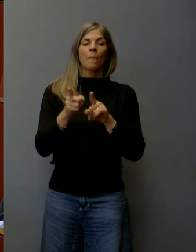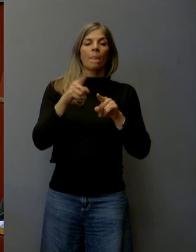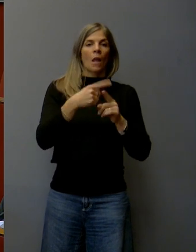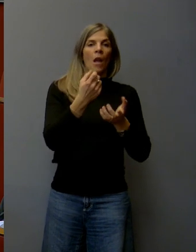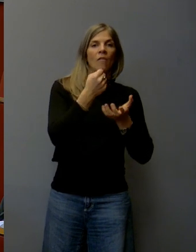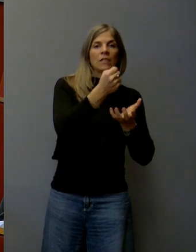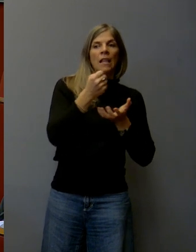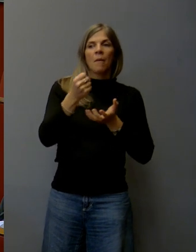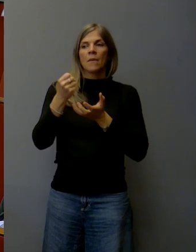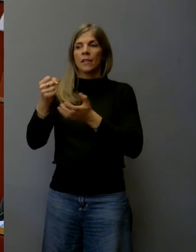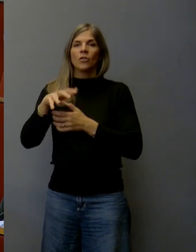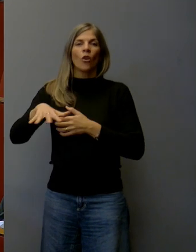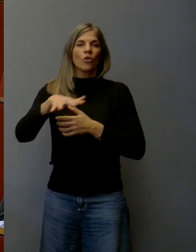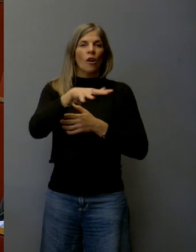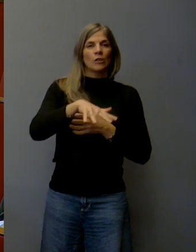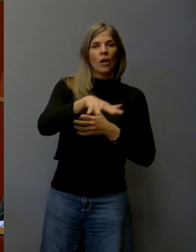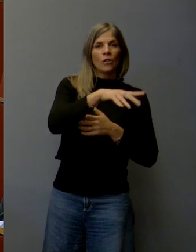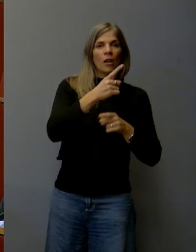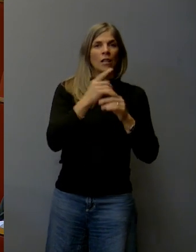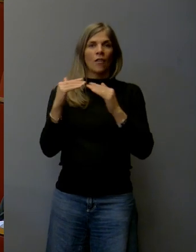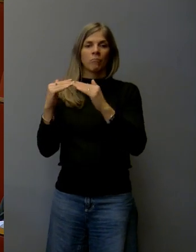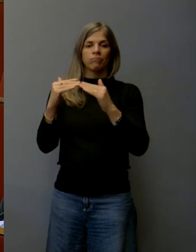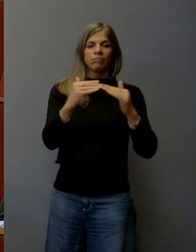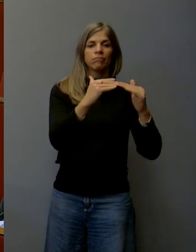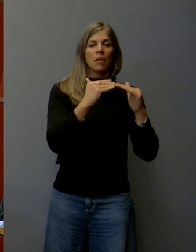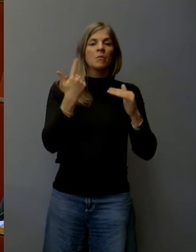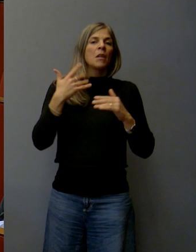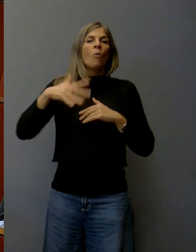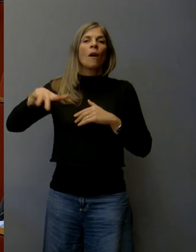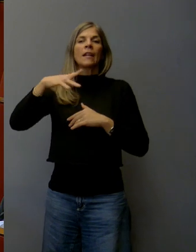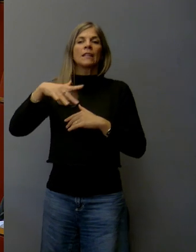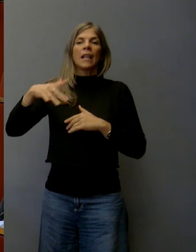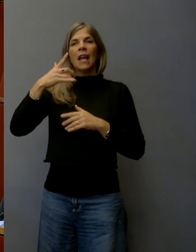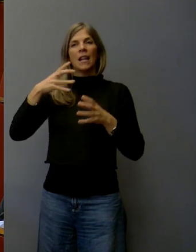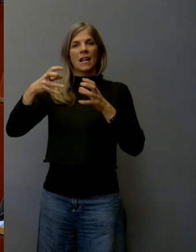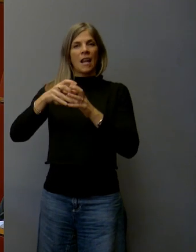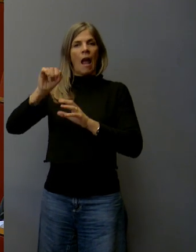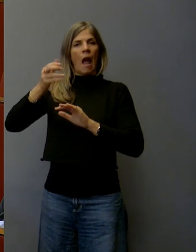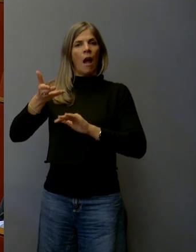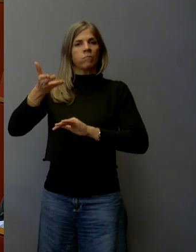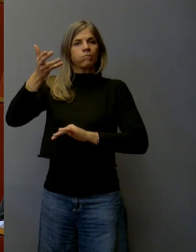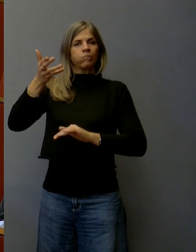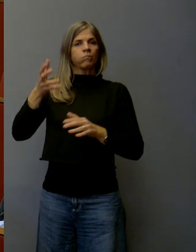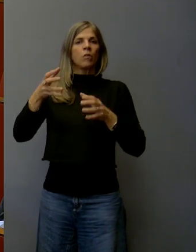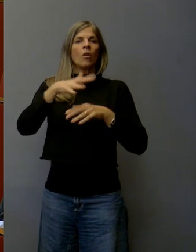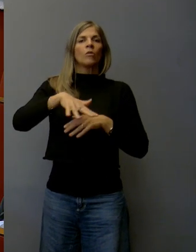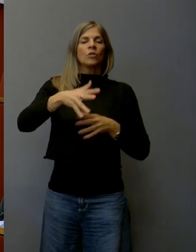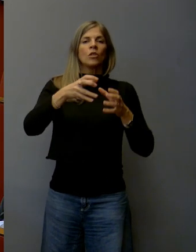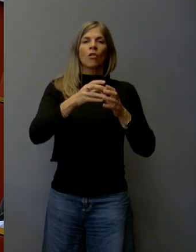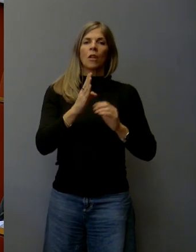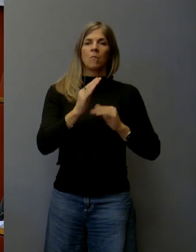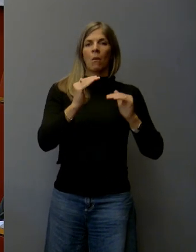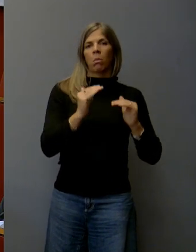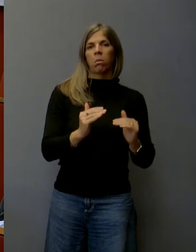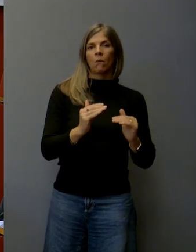nei quartieri perché altrimenti ci saranno sempre i quartieri di serie A e quelli di quartiere B come sta venendo il policentrismo in